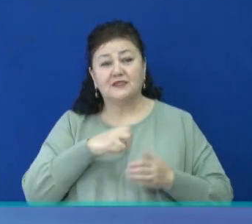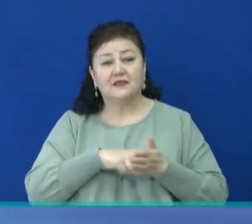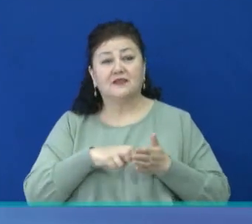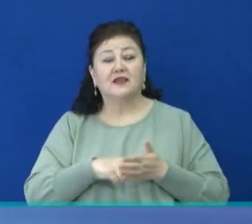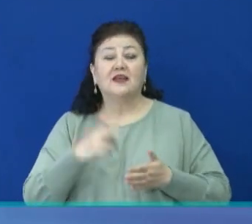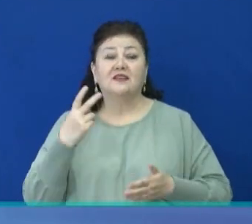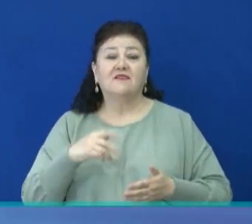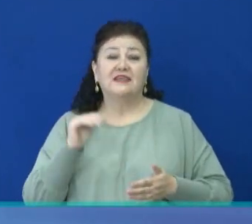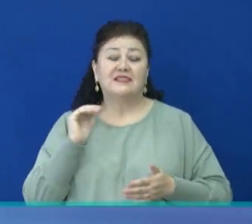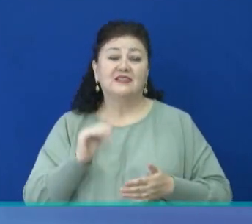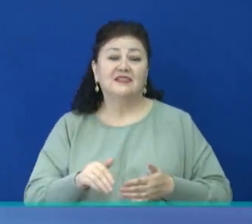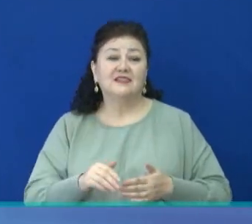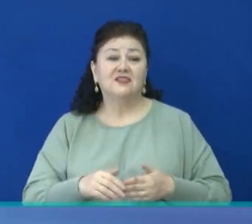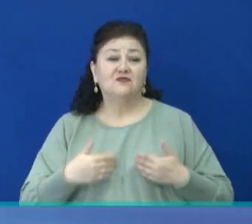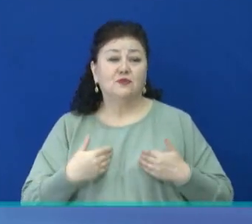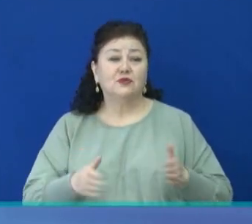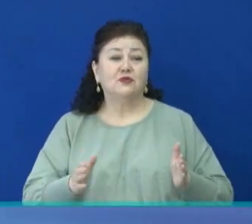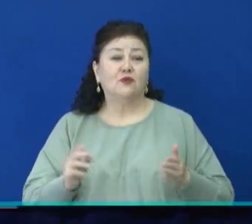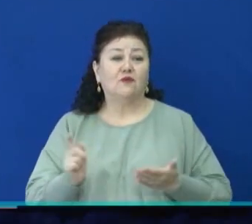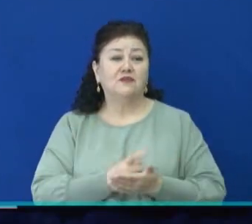20 тысяч учеников.